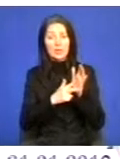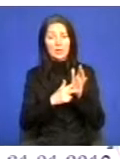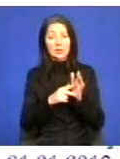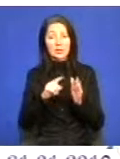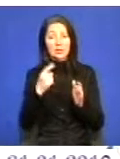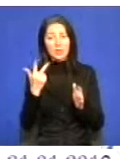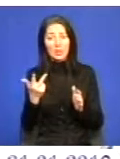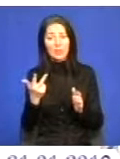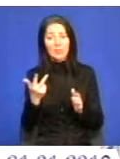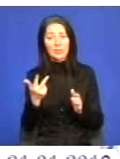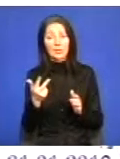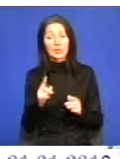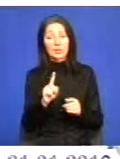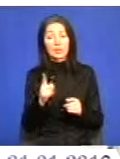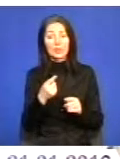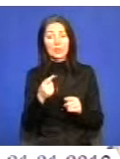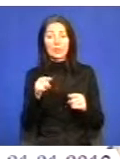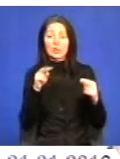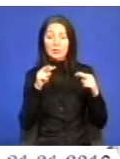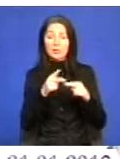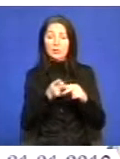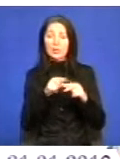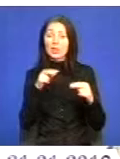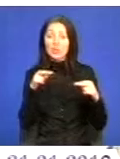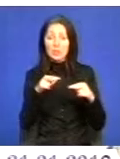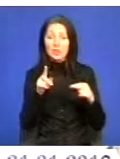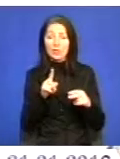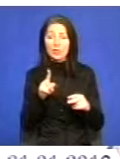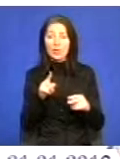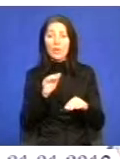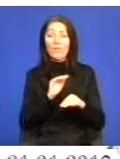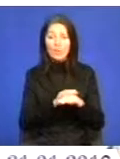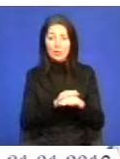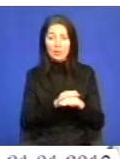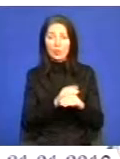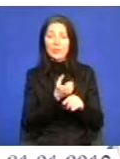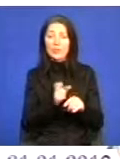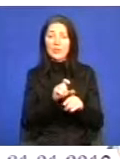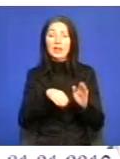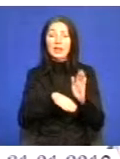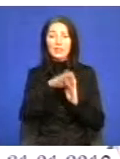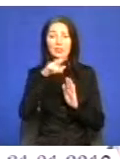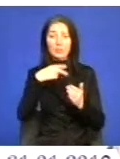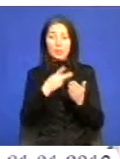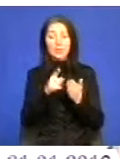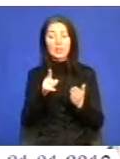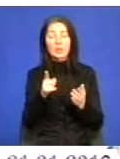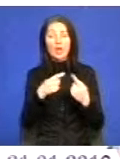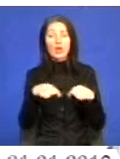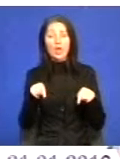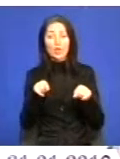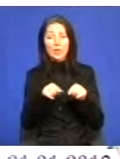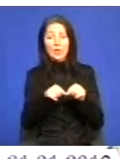118,3. Що це засвідчує? Це засвідчує, що фактично найвищі показники там, де